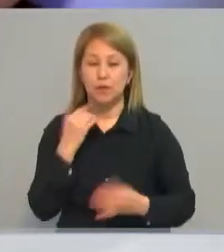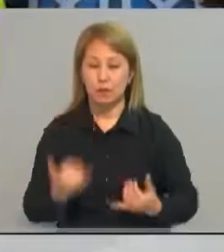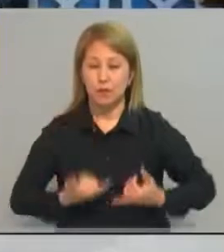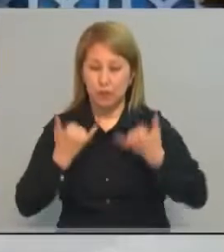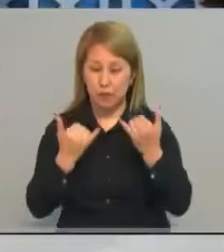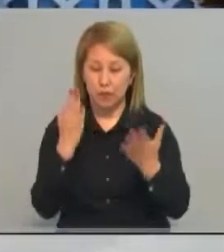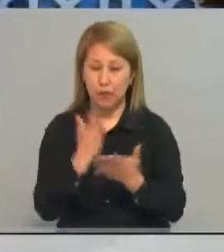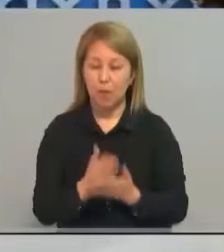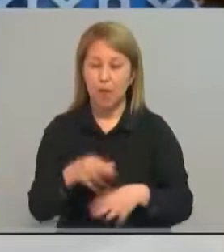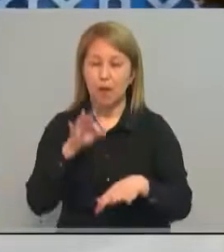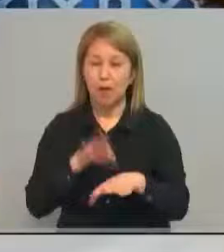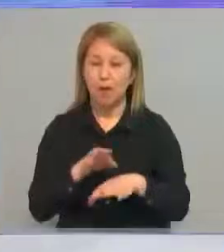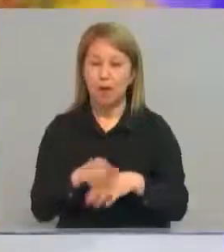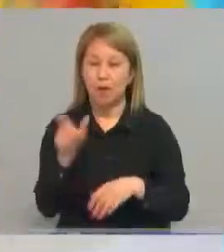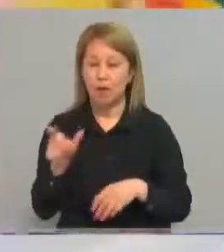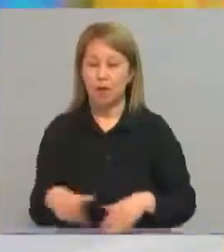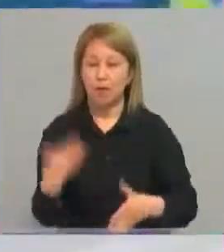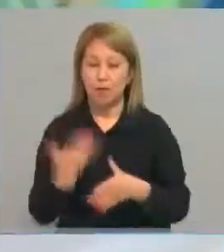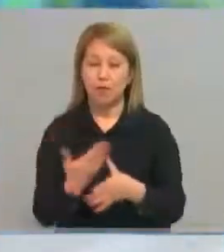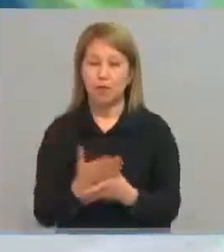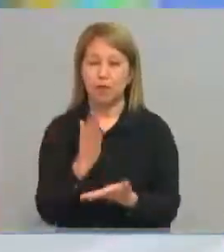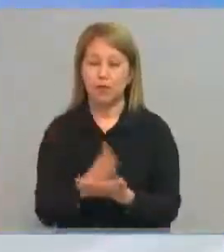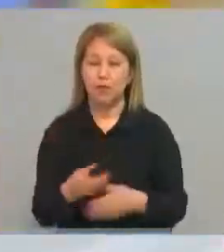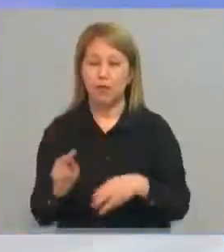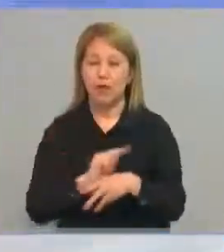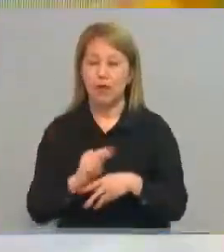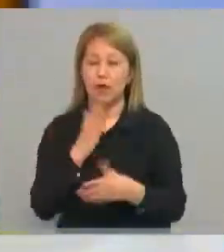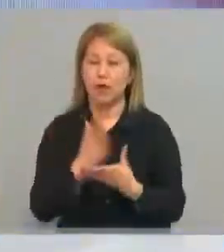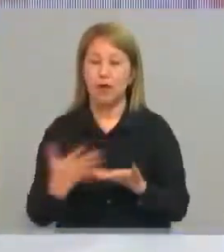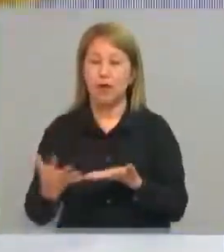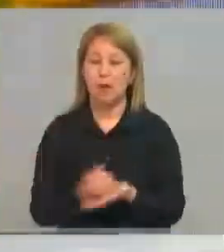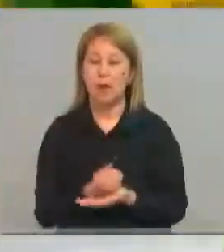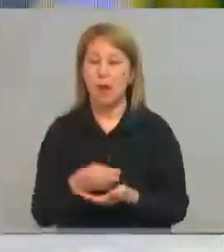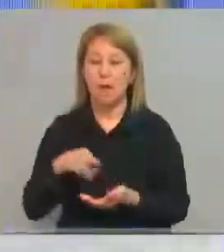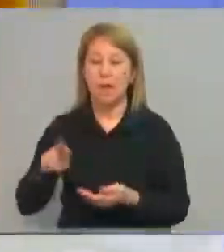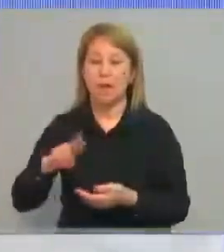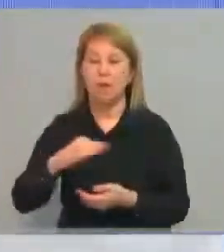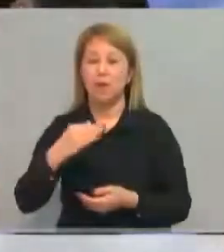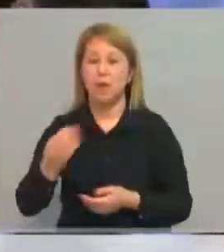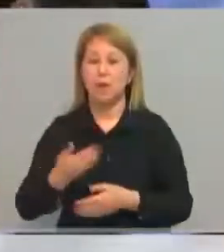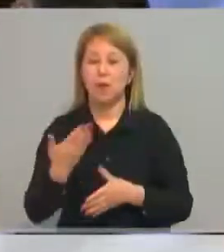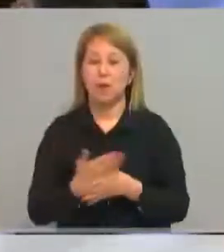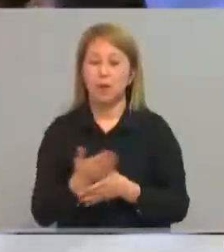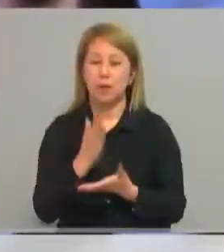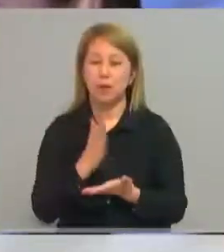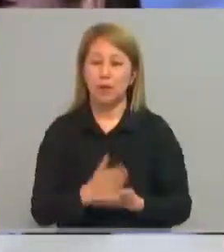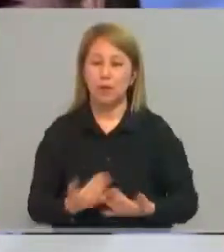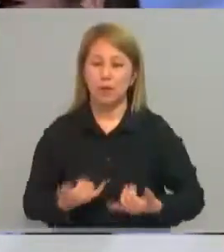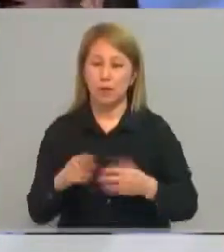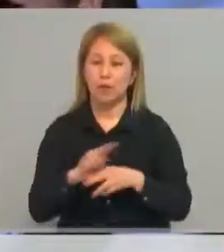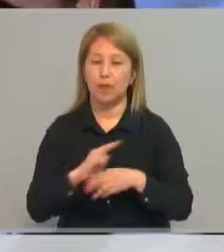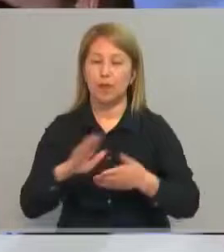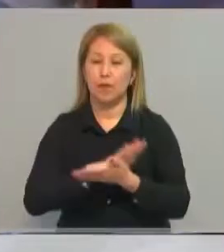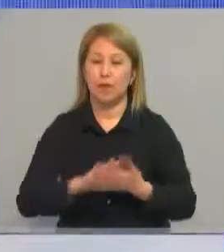они заботятся о больных людях. Особенно был заметен их вклад в борьбу с пандемией. Желаю вам увидеть плоды вашего труда, крепкого